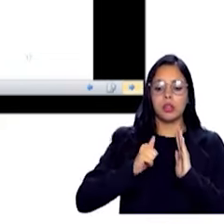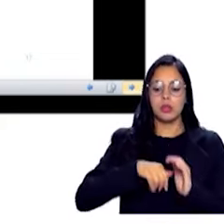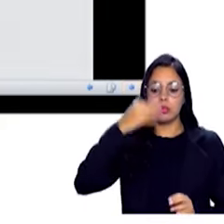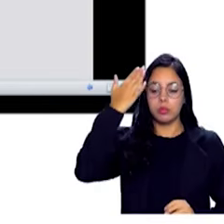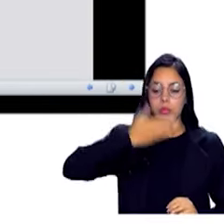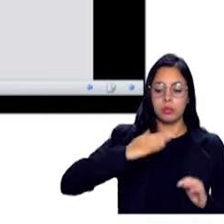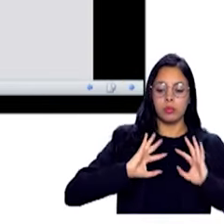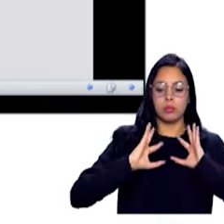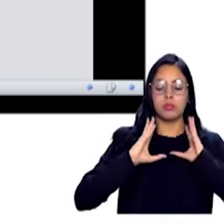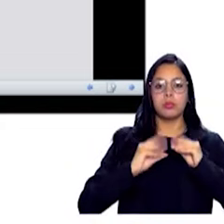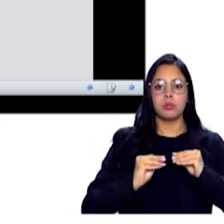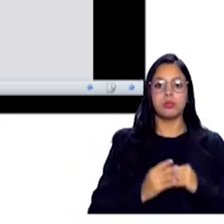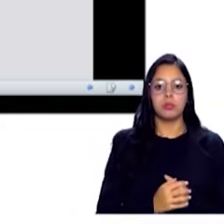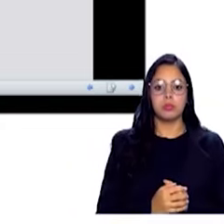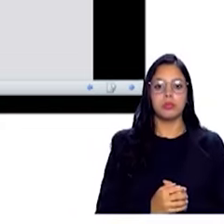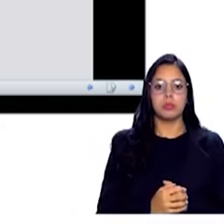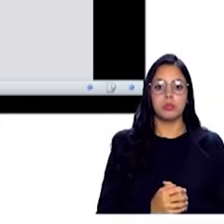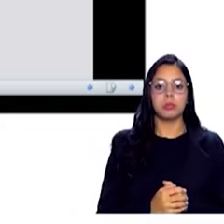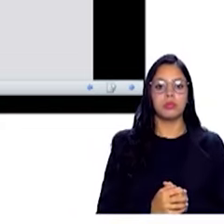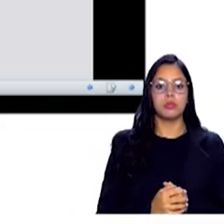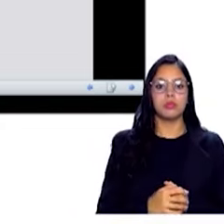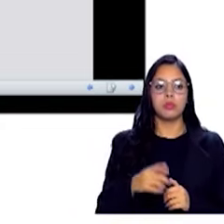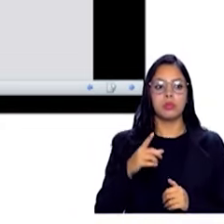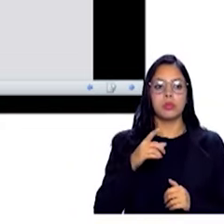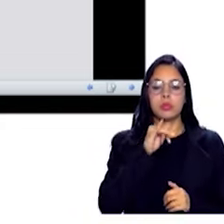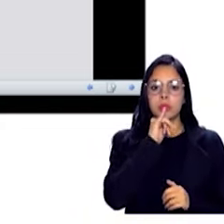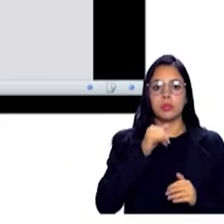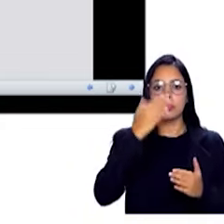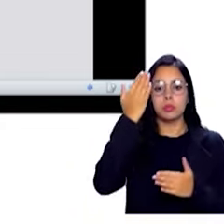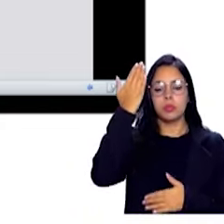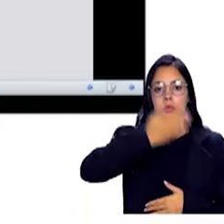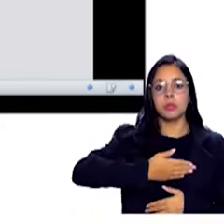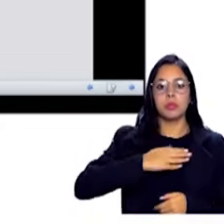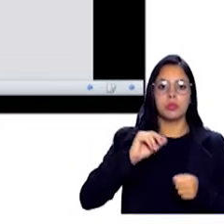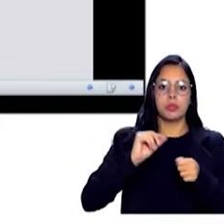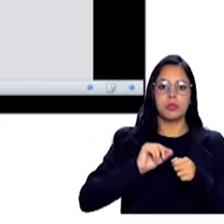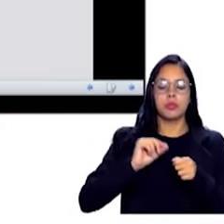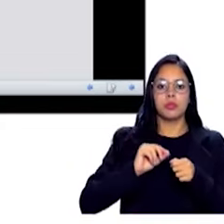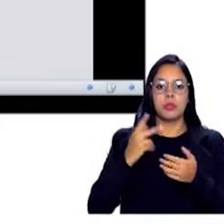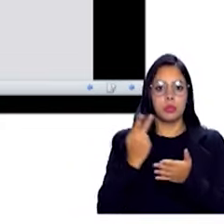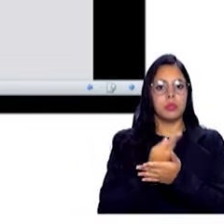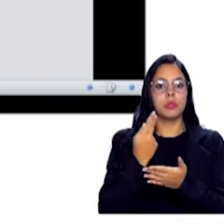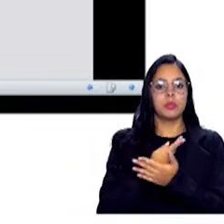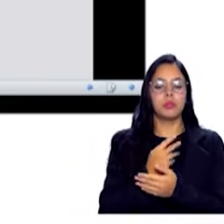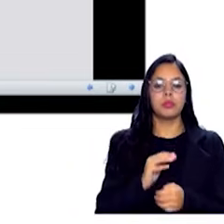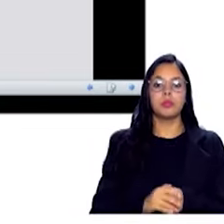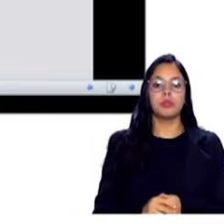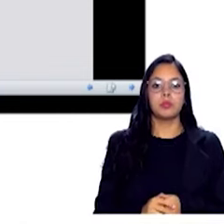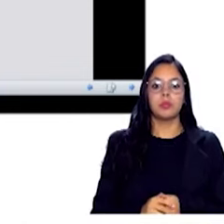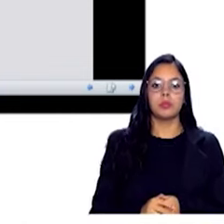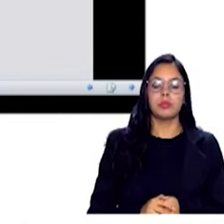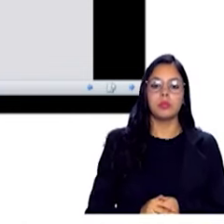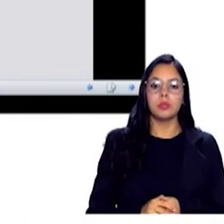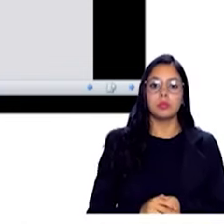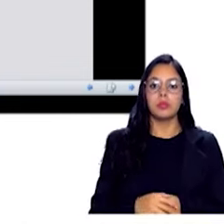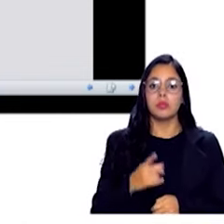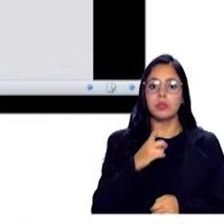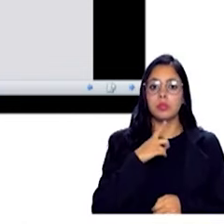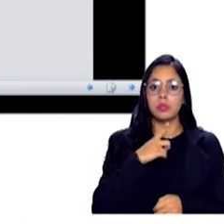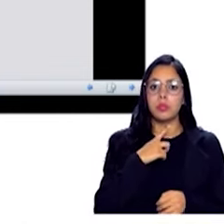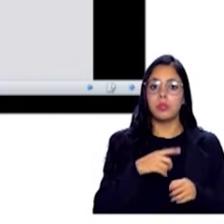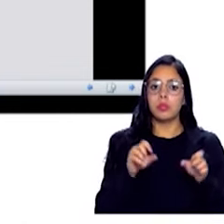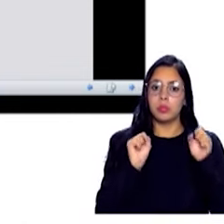vengo al Secondo che era Il terzo in realtà argomento cio IL rinvio giudiziale questa e Su questo vorrei